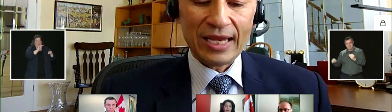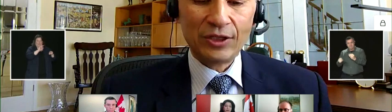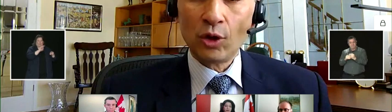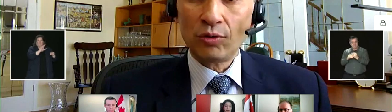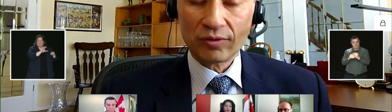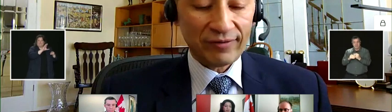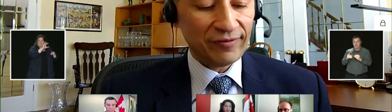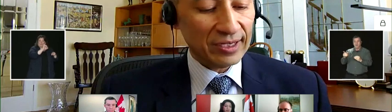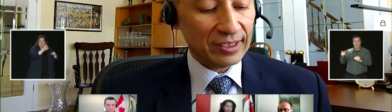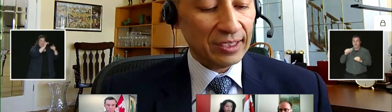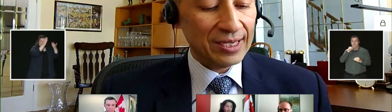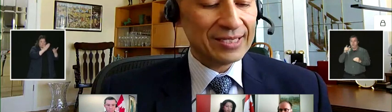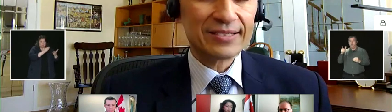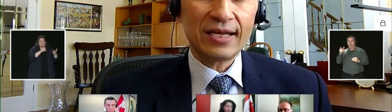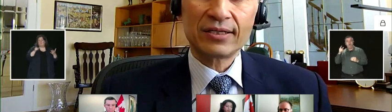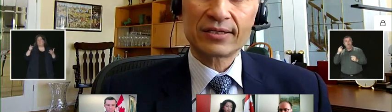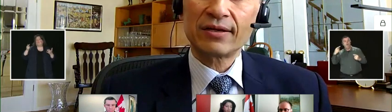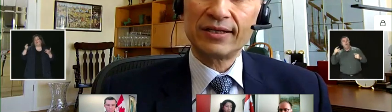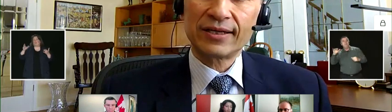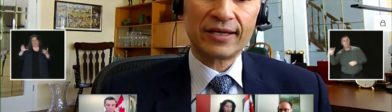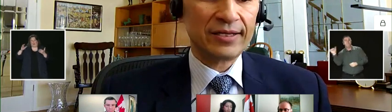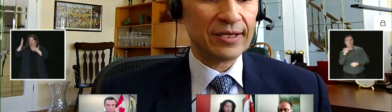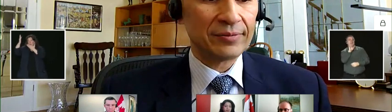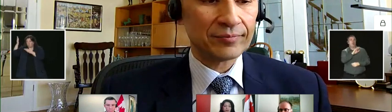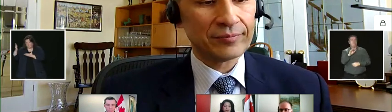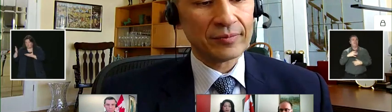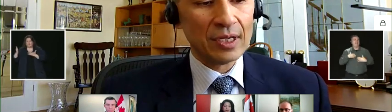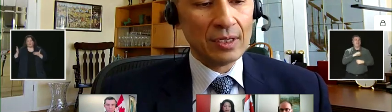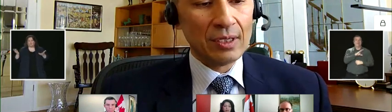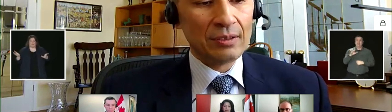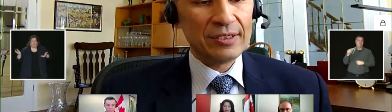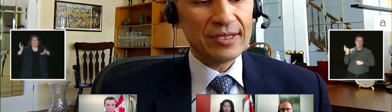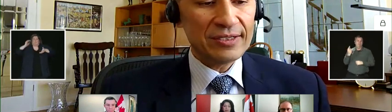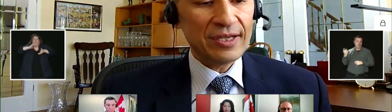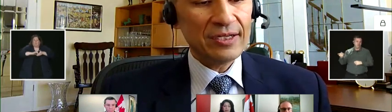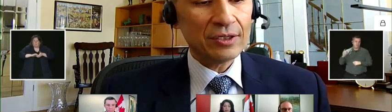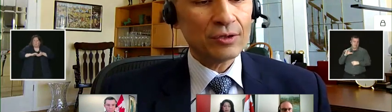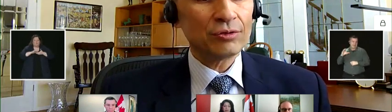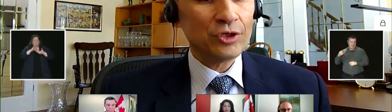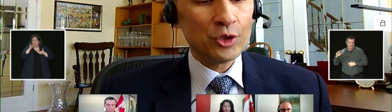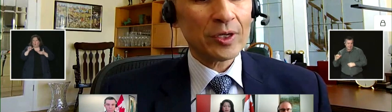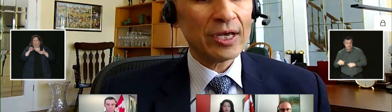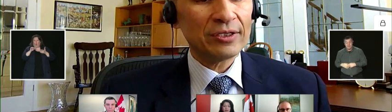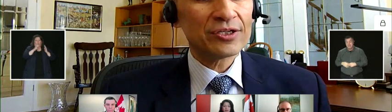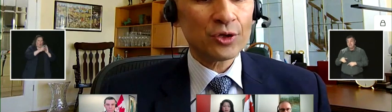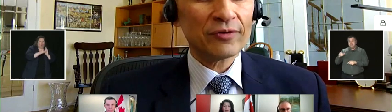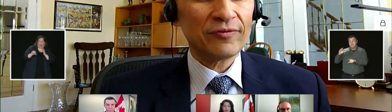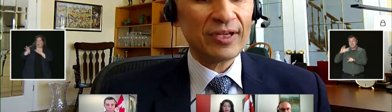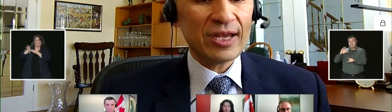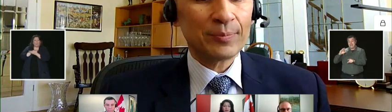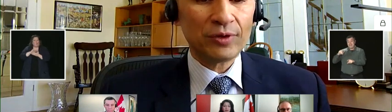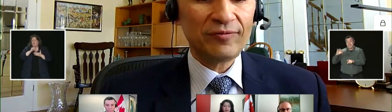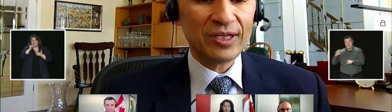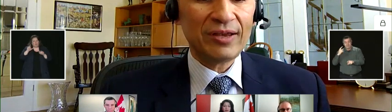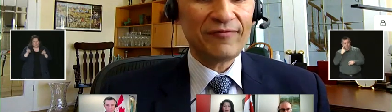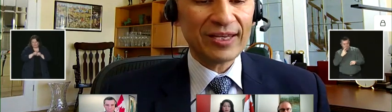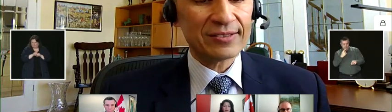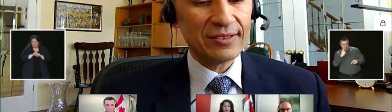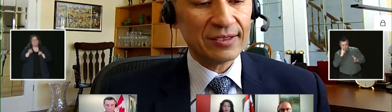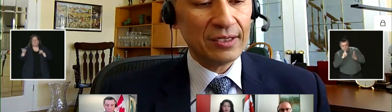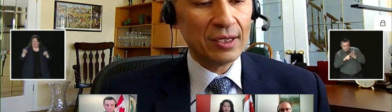compléter et non refléter celles de Santé Canada. Le CCNI continuera de surveiller les preuves